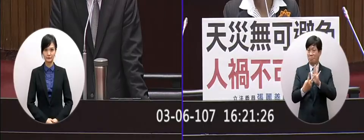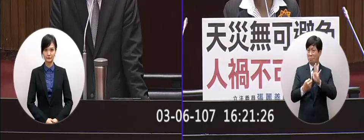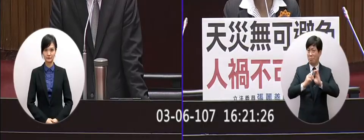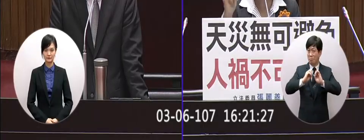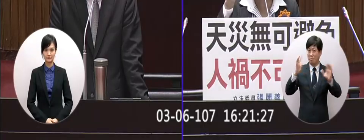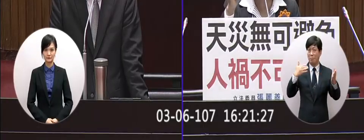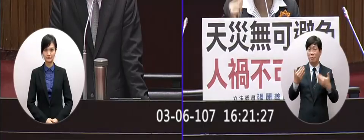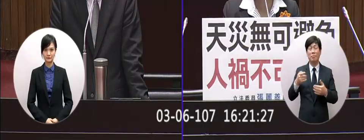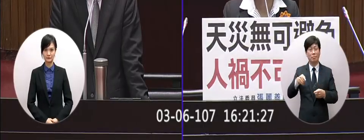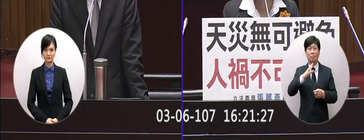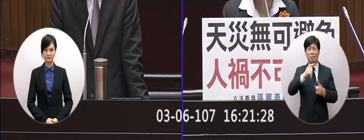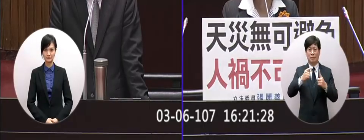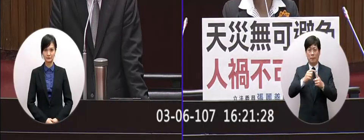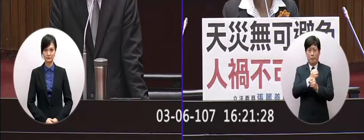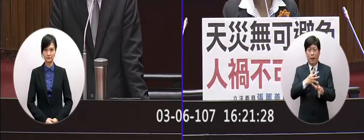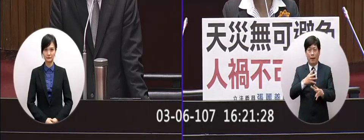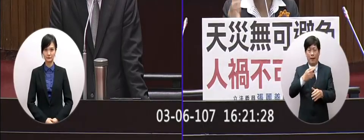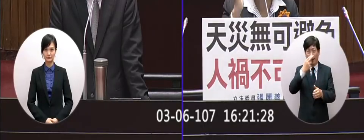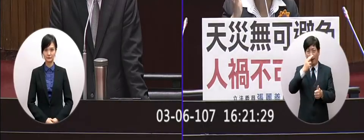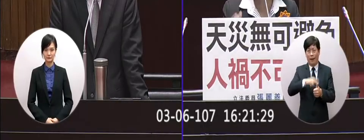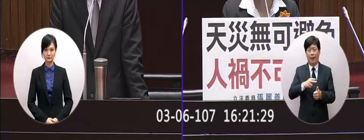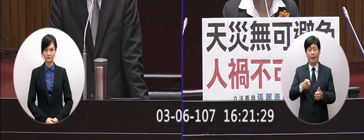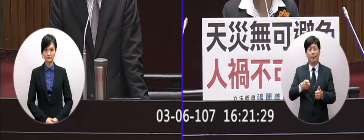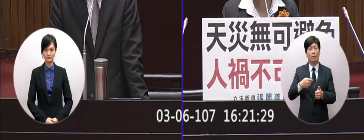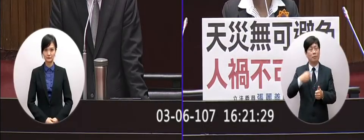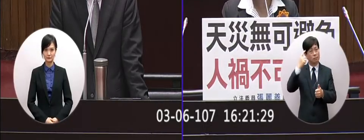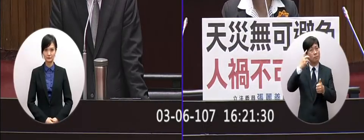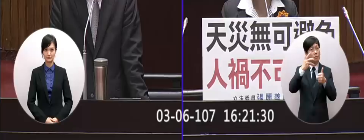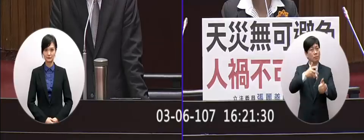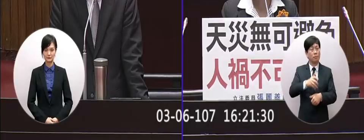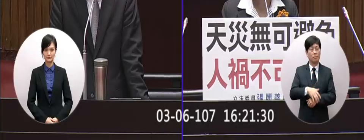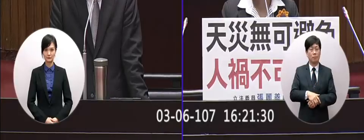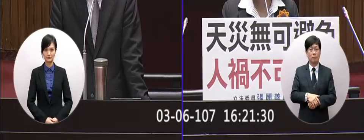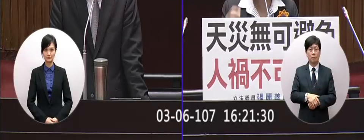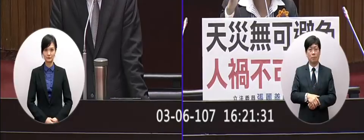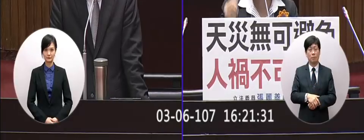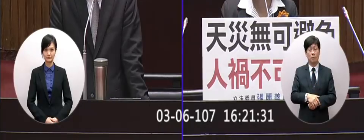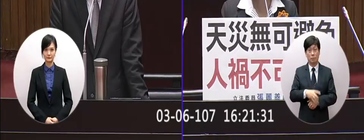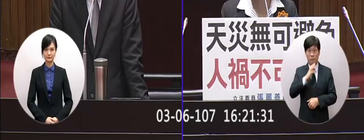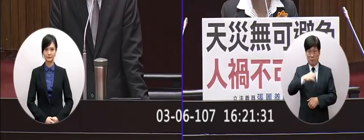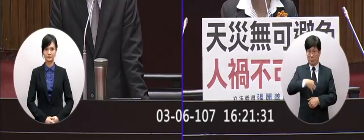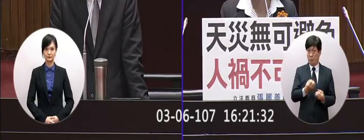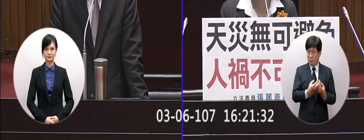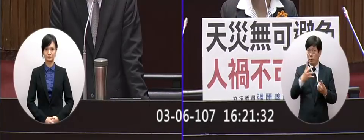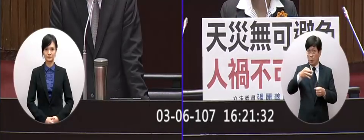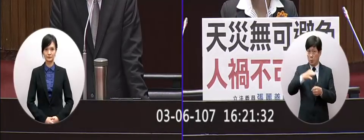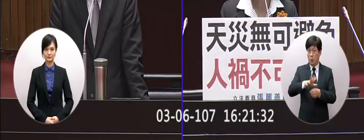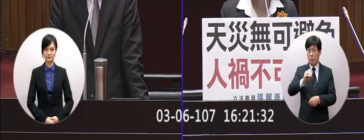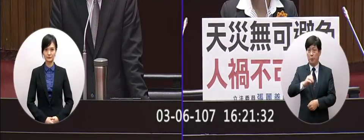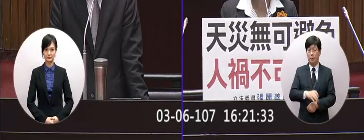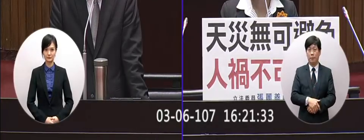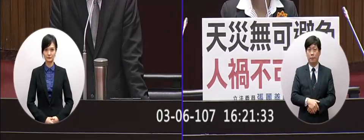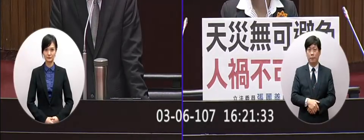楚，这是人为的疏失，所以我要请教院长，院长，天灾的时阵有补助无？ 天灾